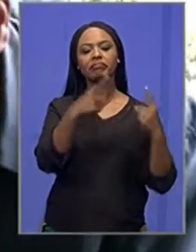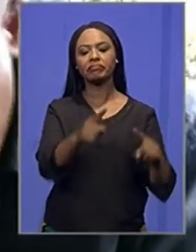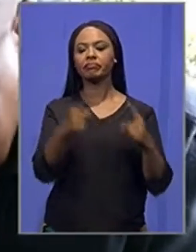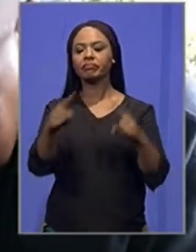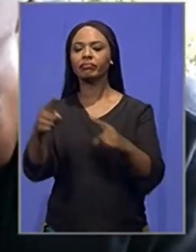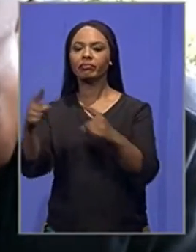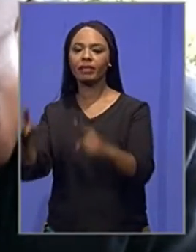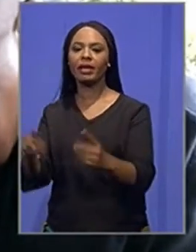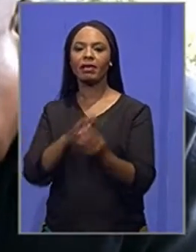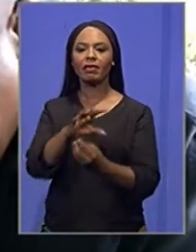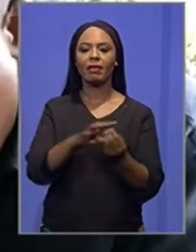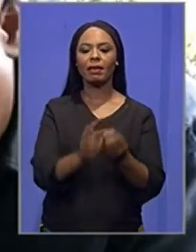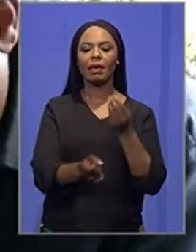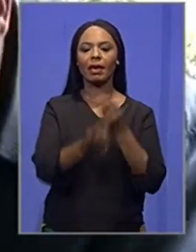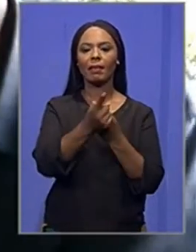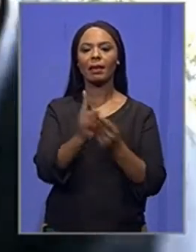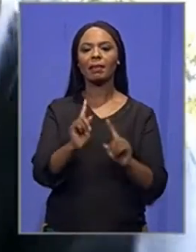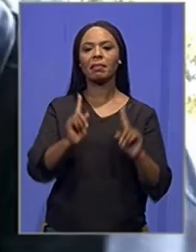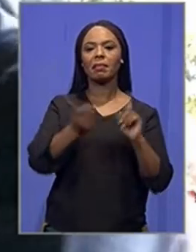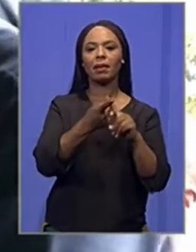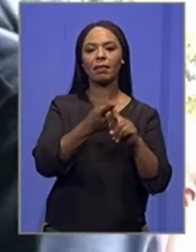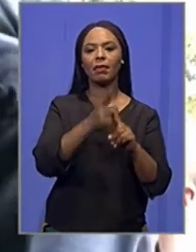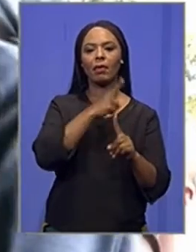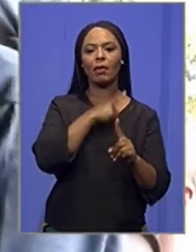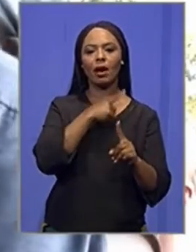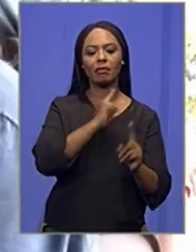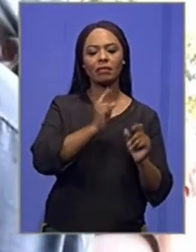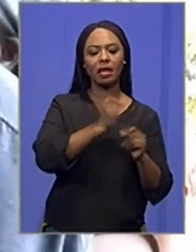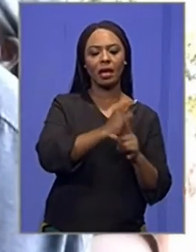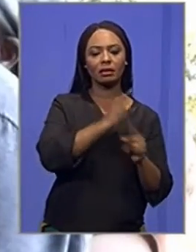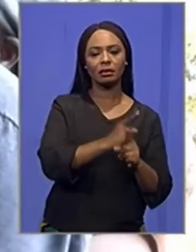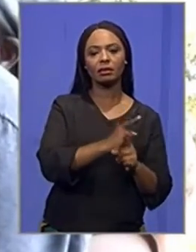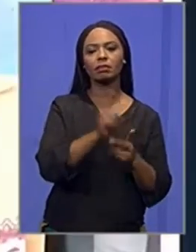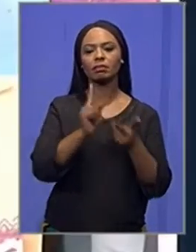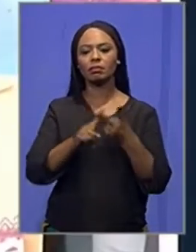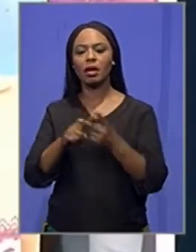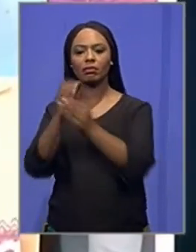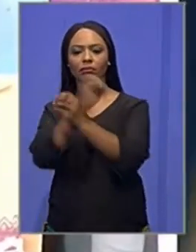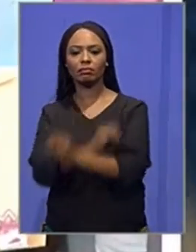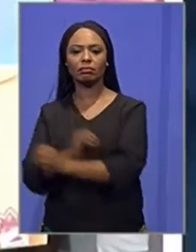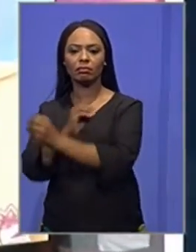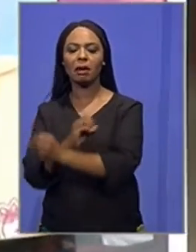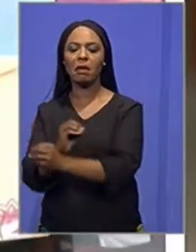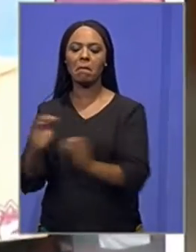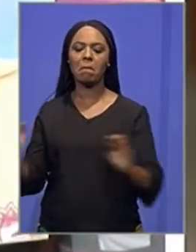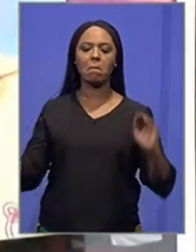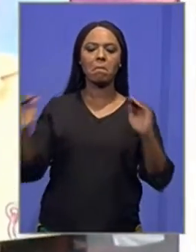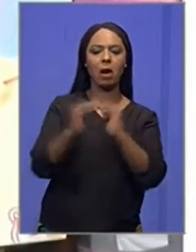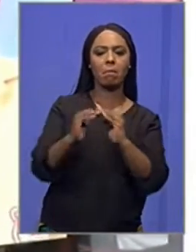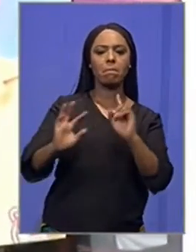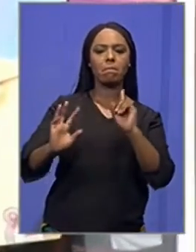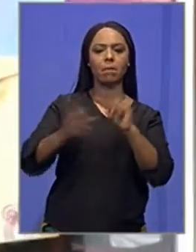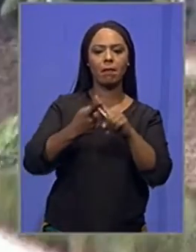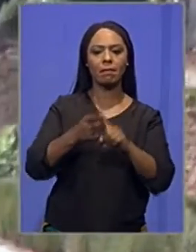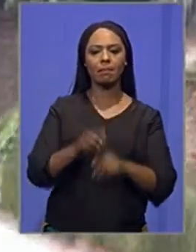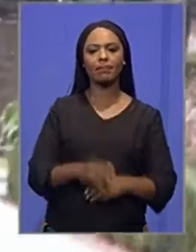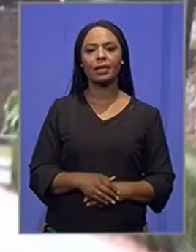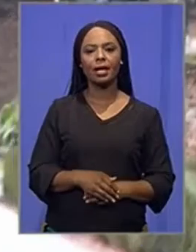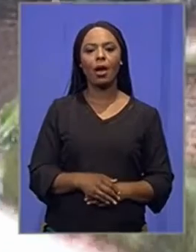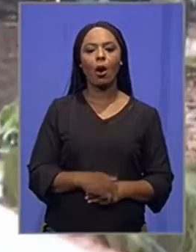masisi fa gare ga taxi ya minibus le sejanaga. Baswi ba le 17 go tswa go ba le 19 e ne